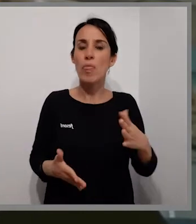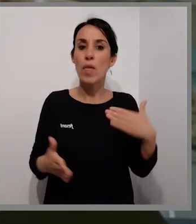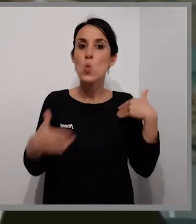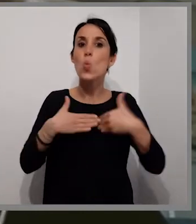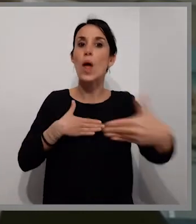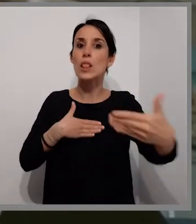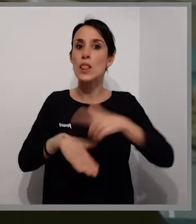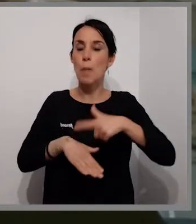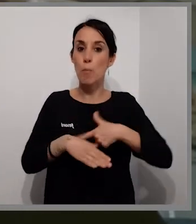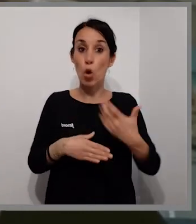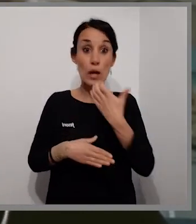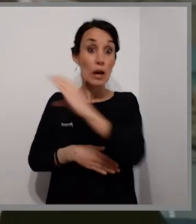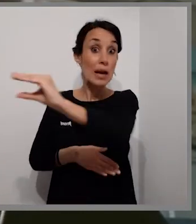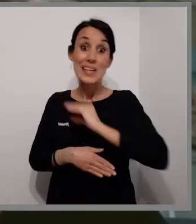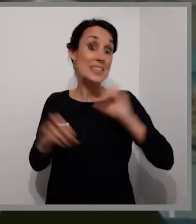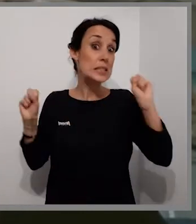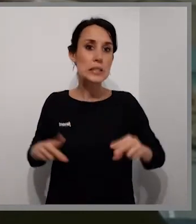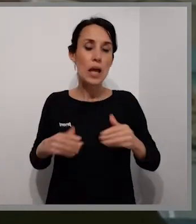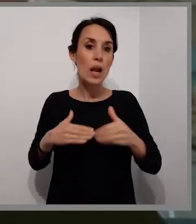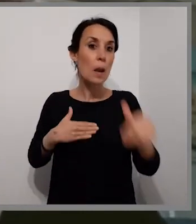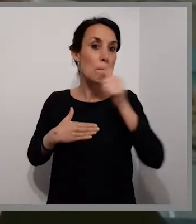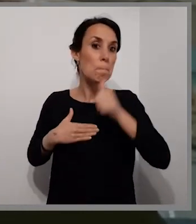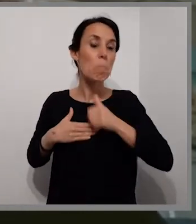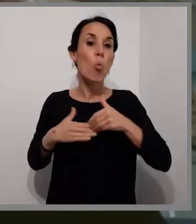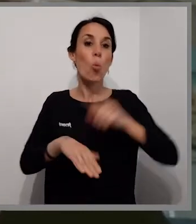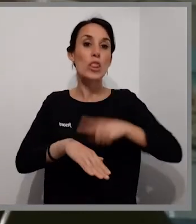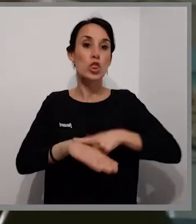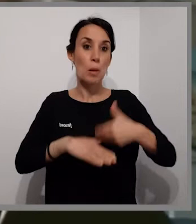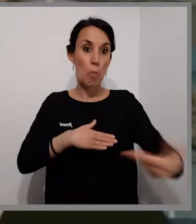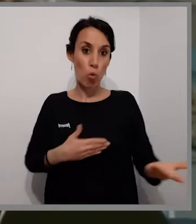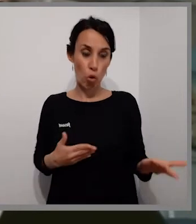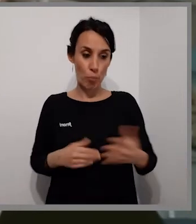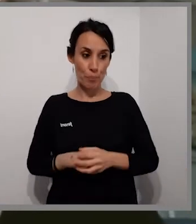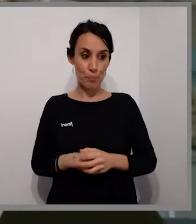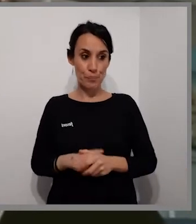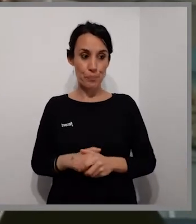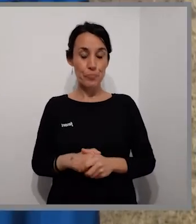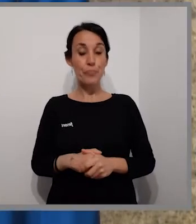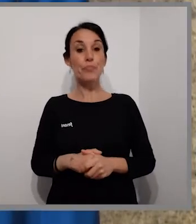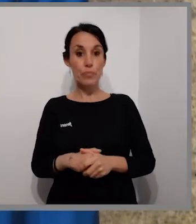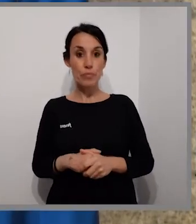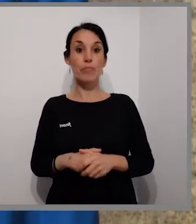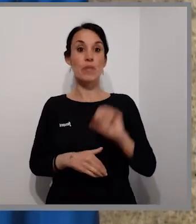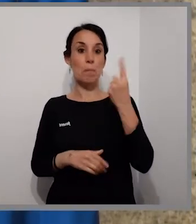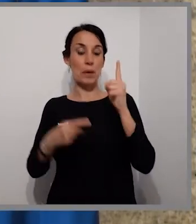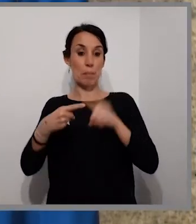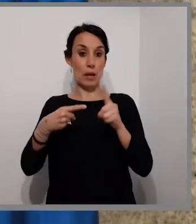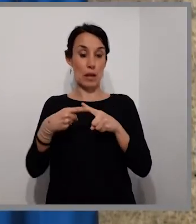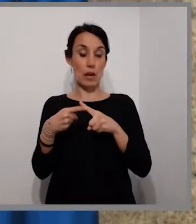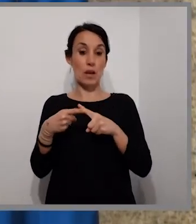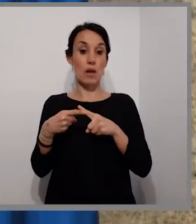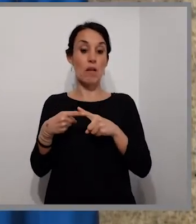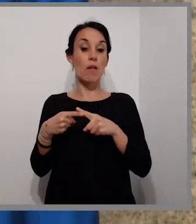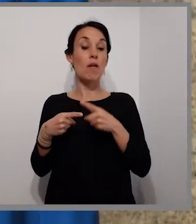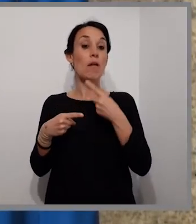valencià sense aquestes injeccions de liquidesa per a fer front a aquests gastos? Gràcies. Bé, respecte a la primera